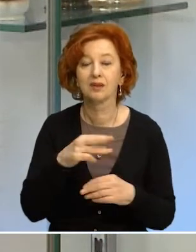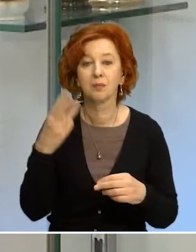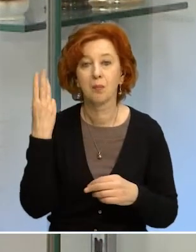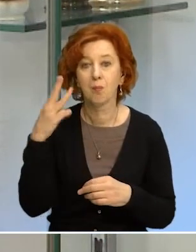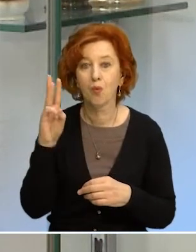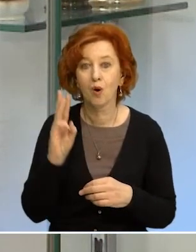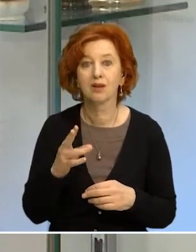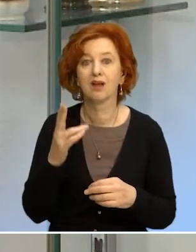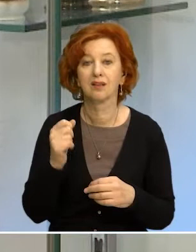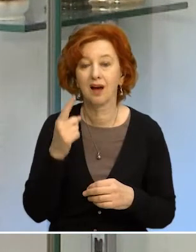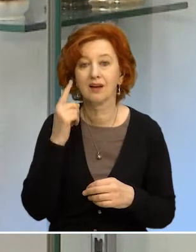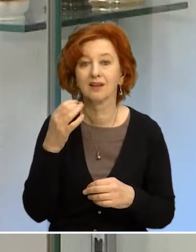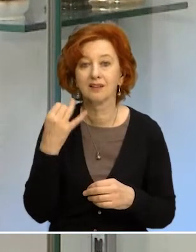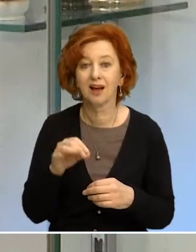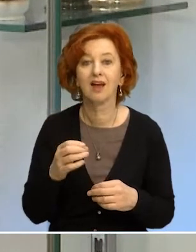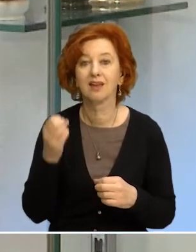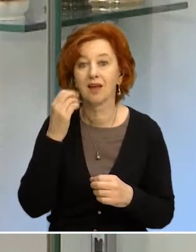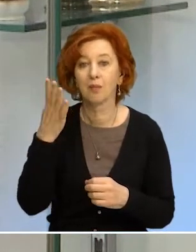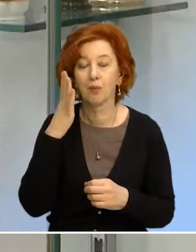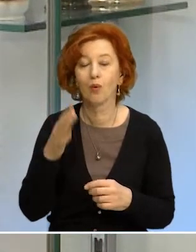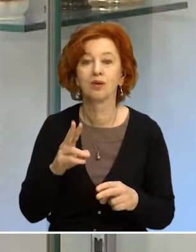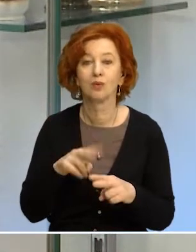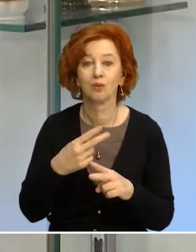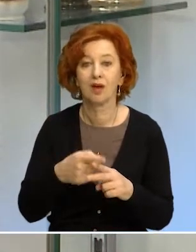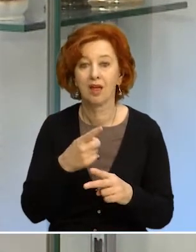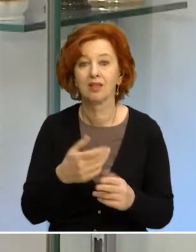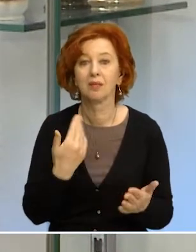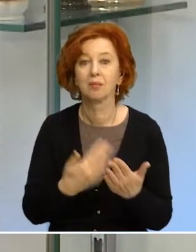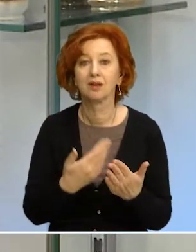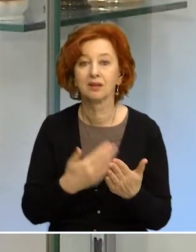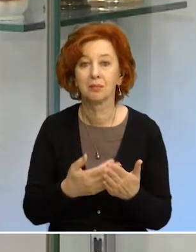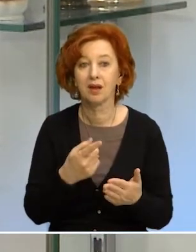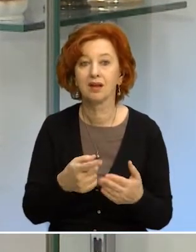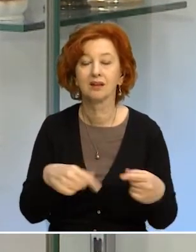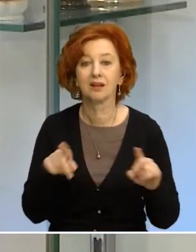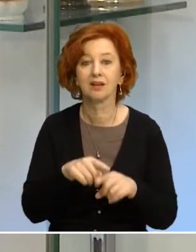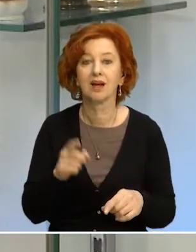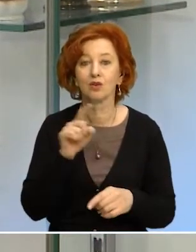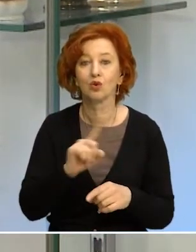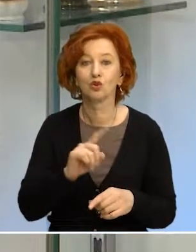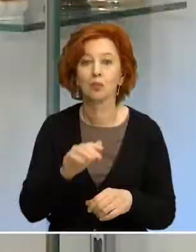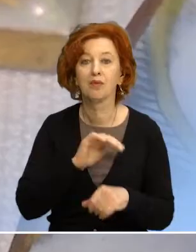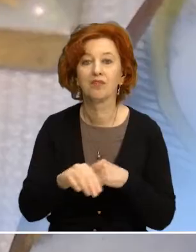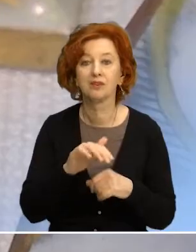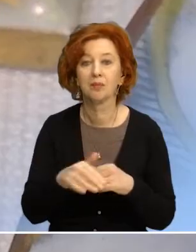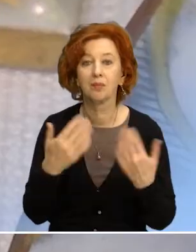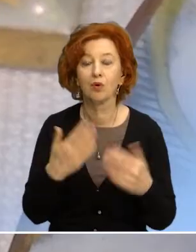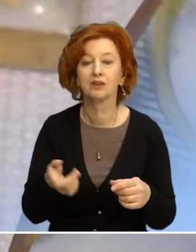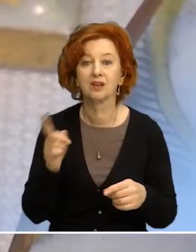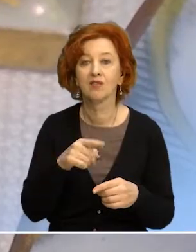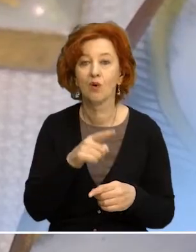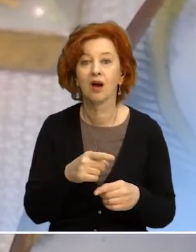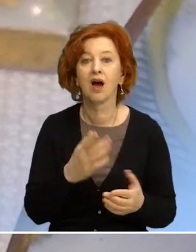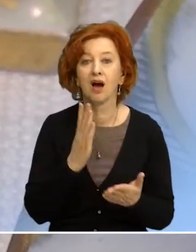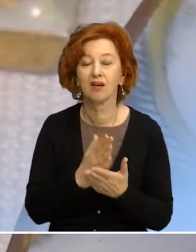мода на Китай и Японию, в частности, вот такие предметы. Это то, что выпускали под Китай, под